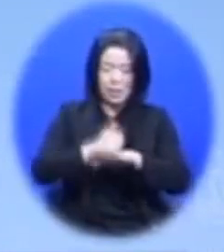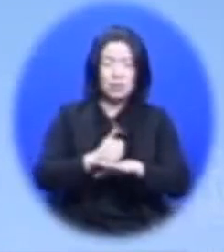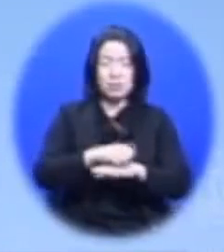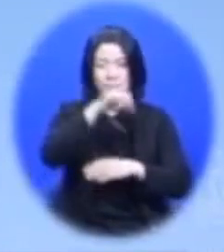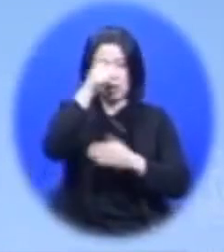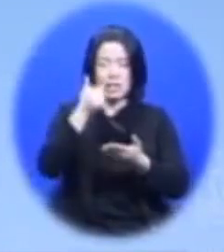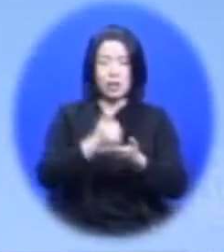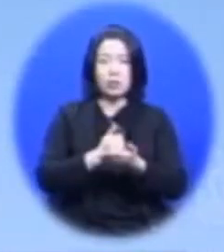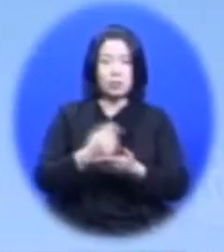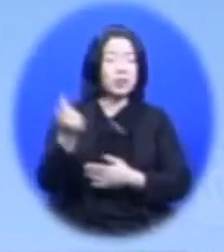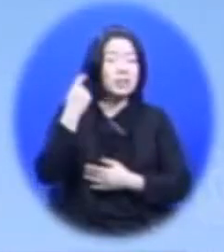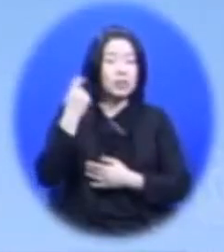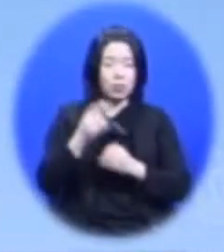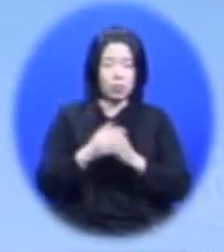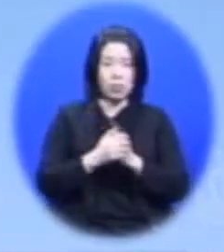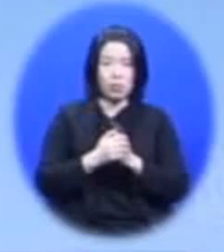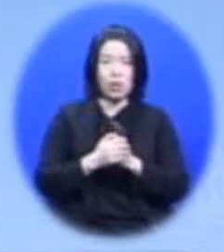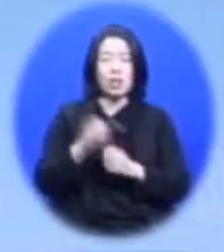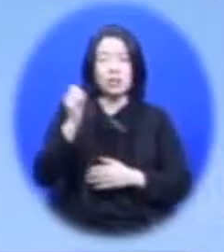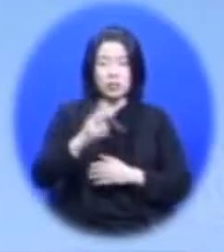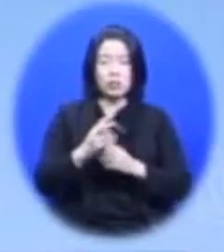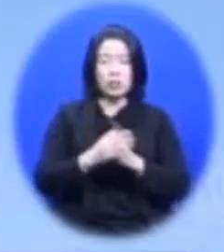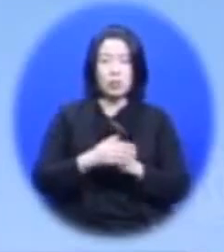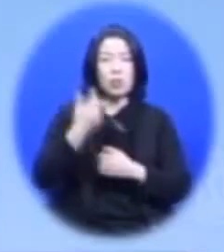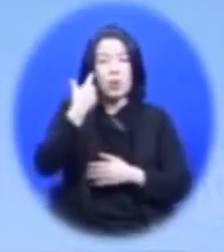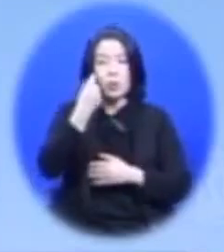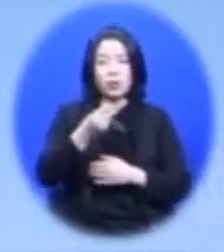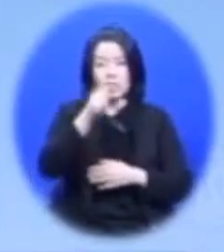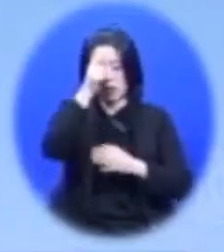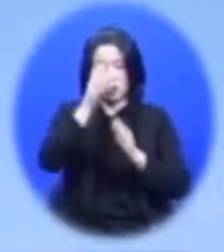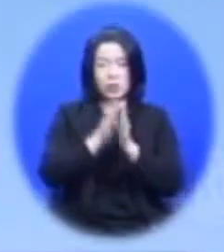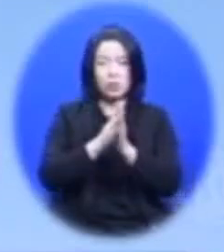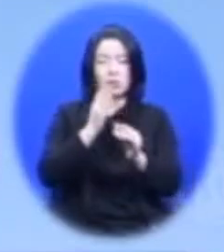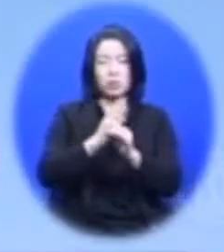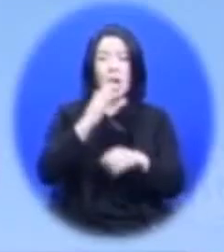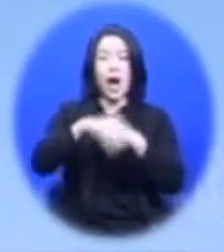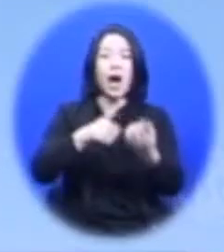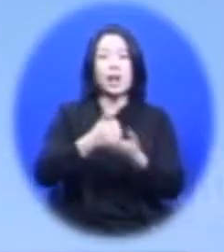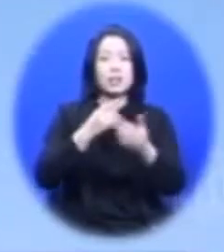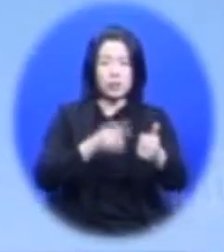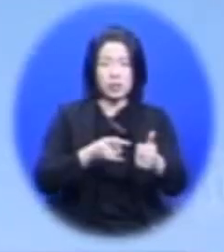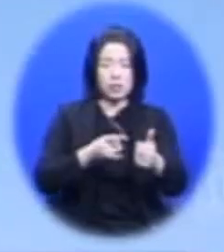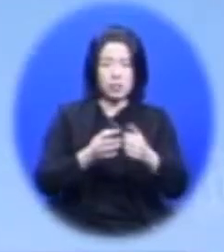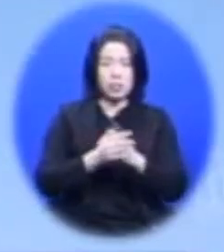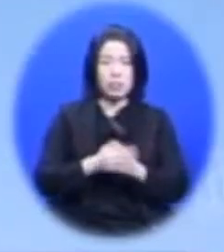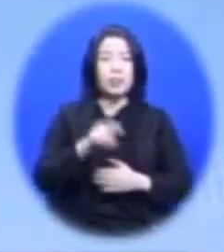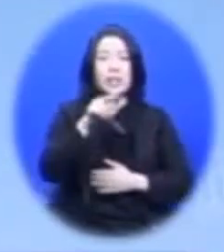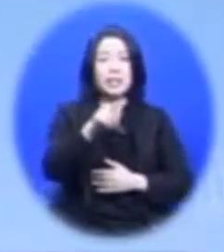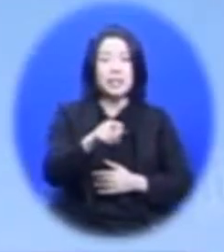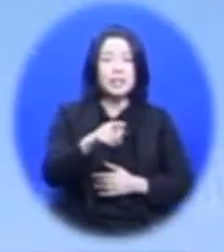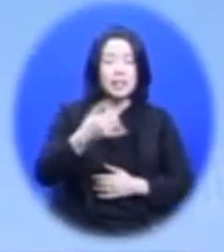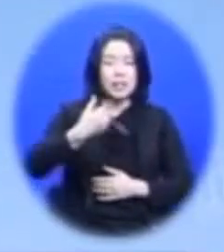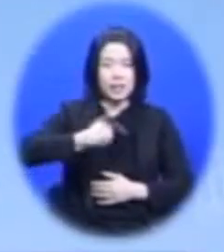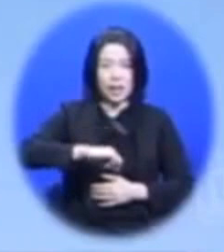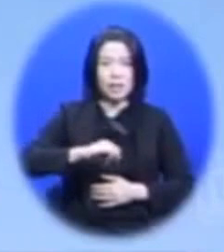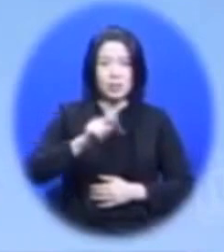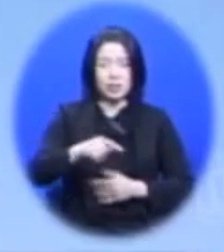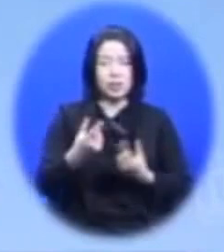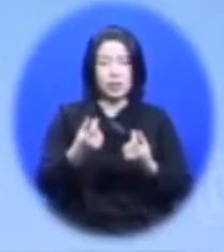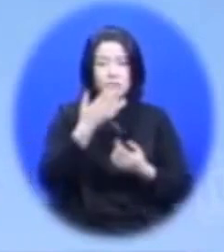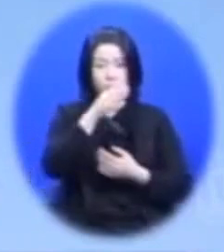그 말씀을 들었고, 그리고 호텔에서 기도하는데 하나님께서 내 딸이라면 내가 그렇게